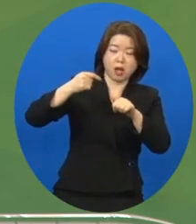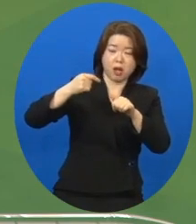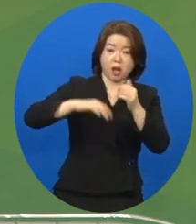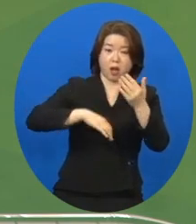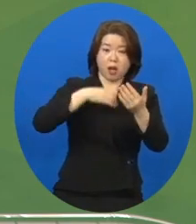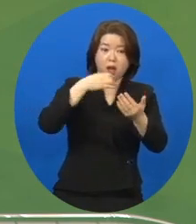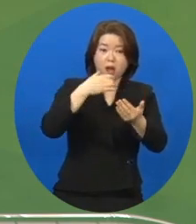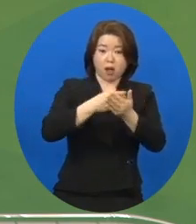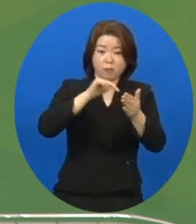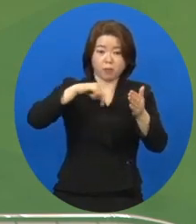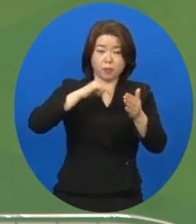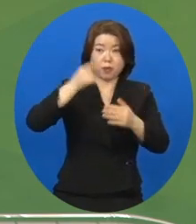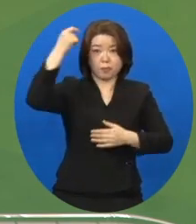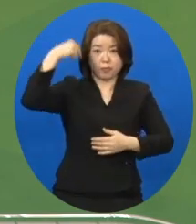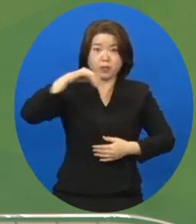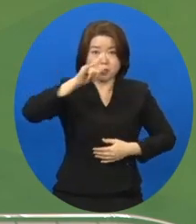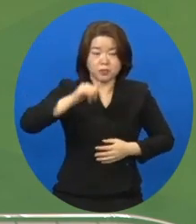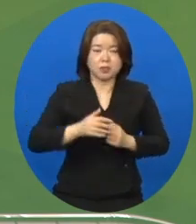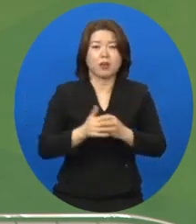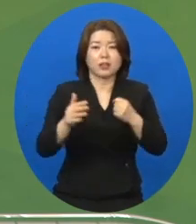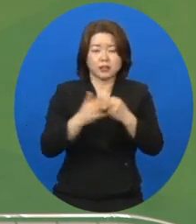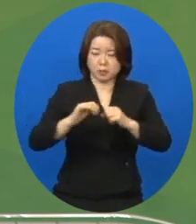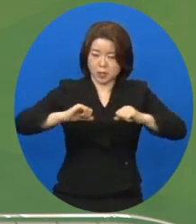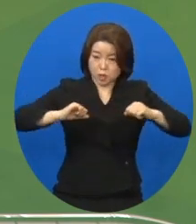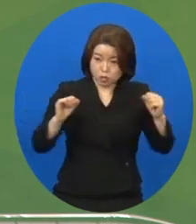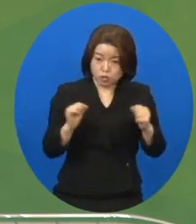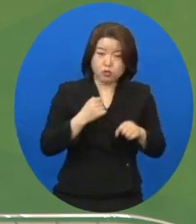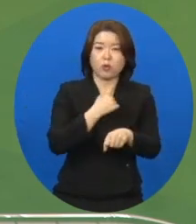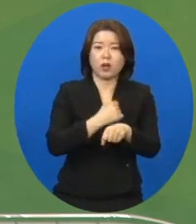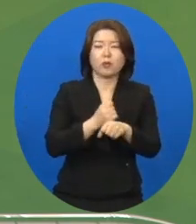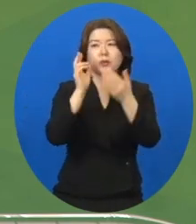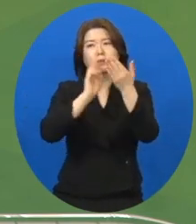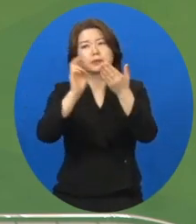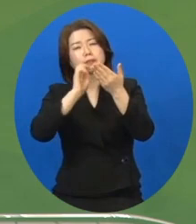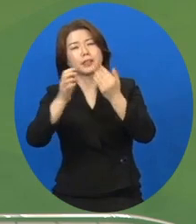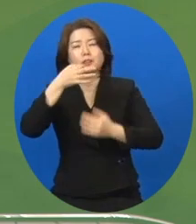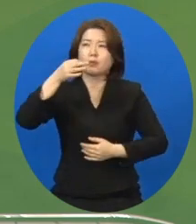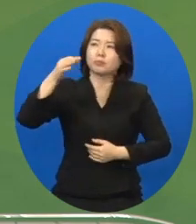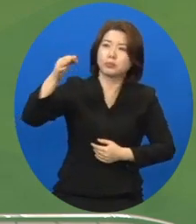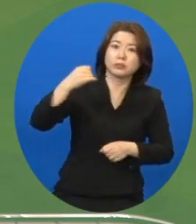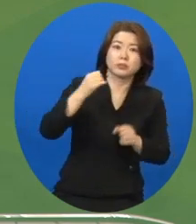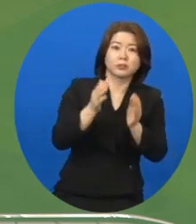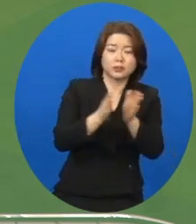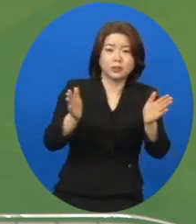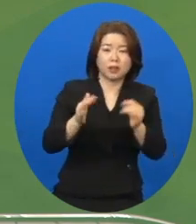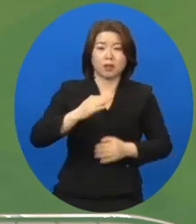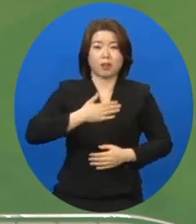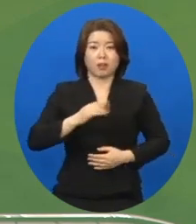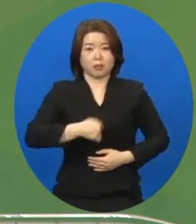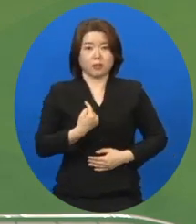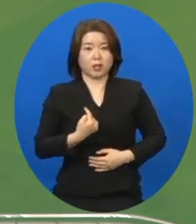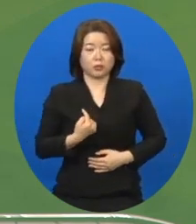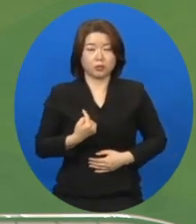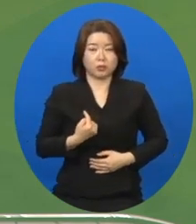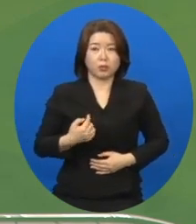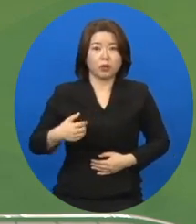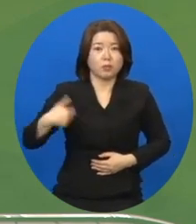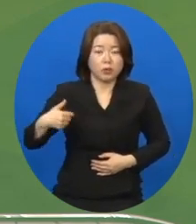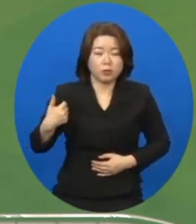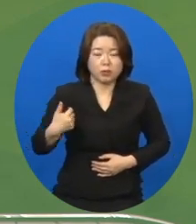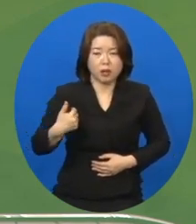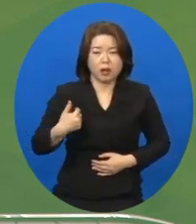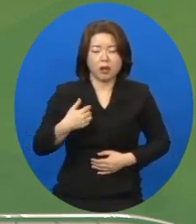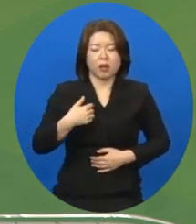있었다. 그래서 순종하고 찬송을 부르기 시작하다가 자기도 모르게 왈칵 눈물이